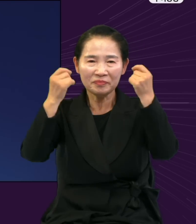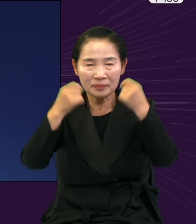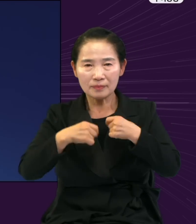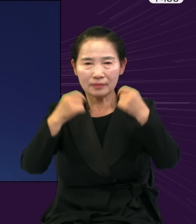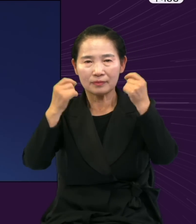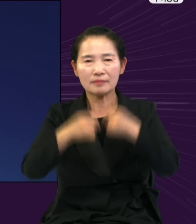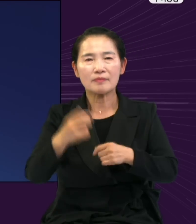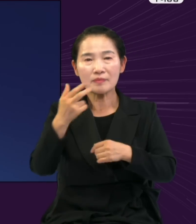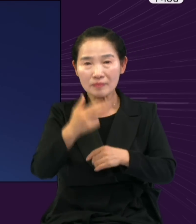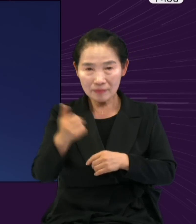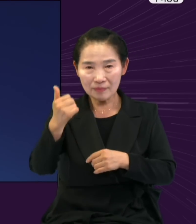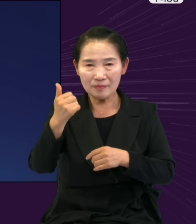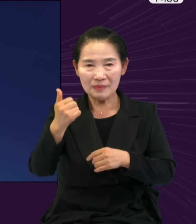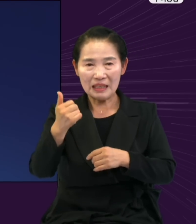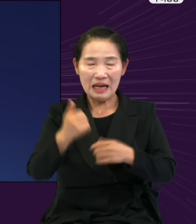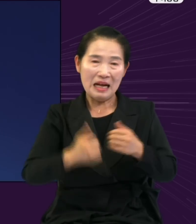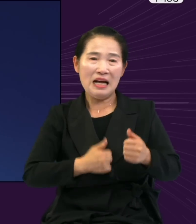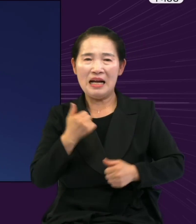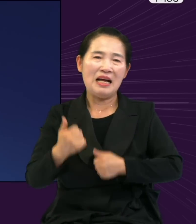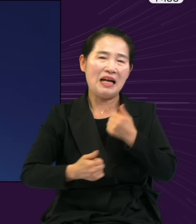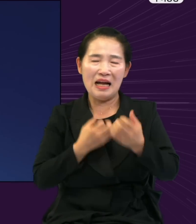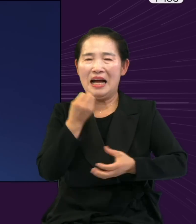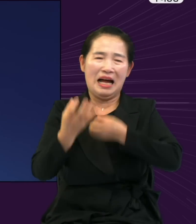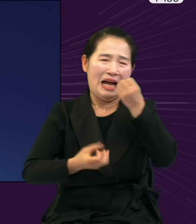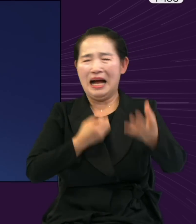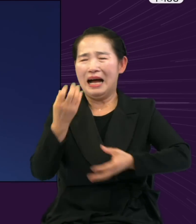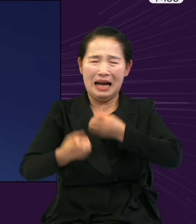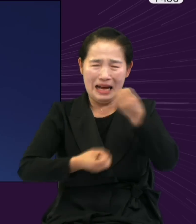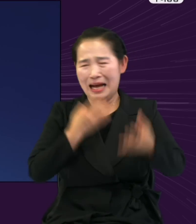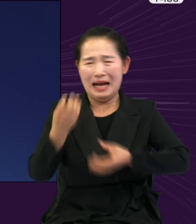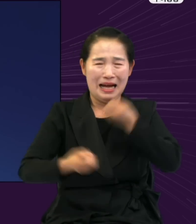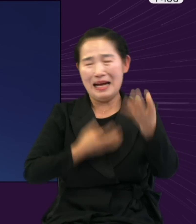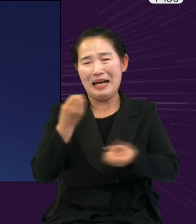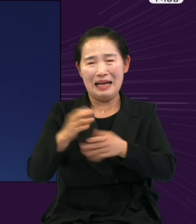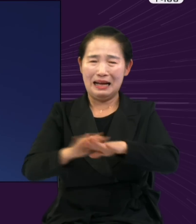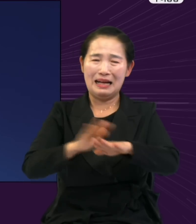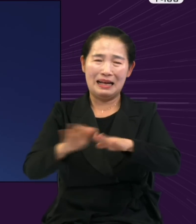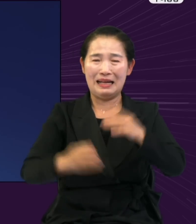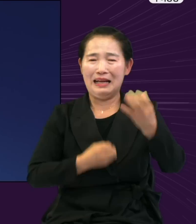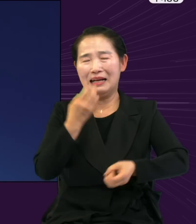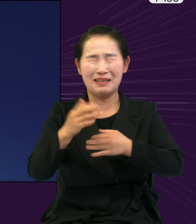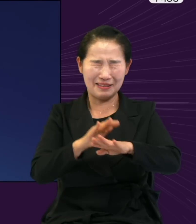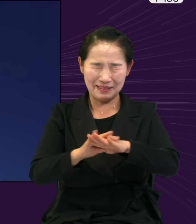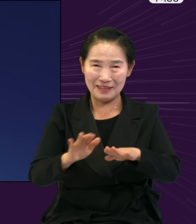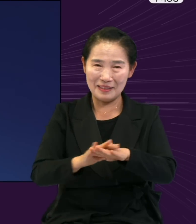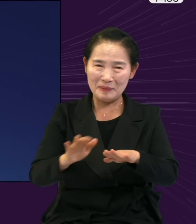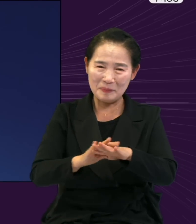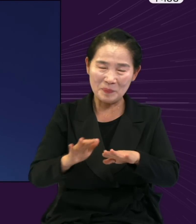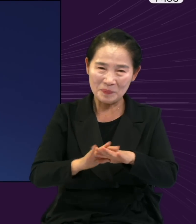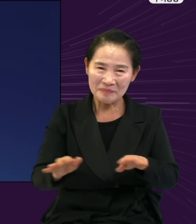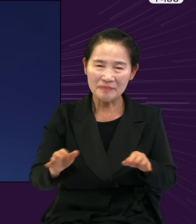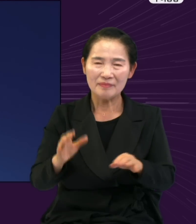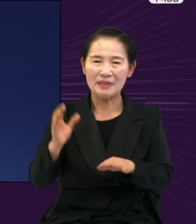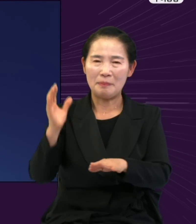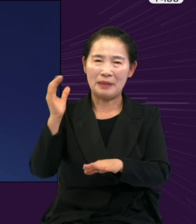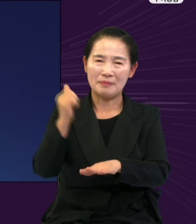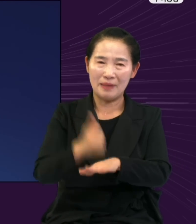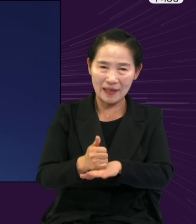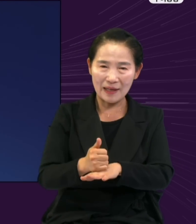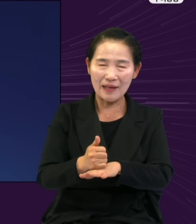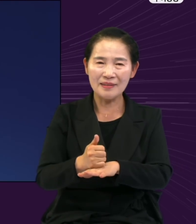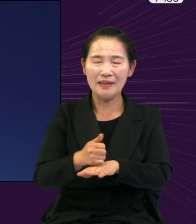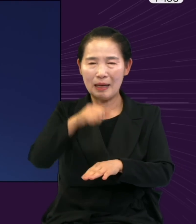엄청나게 화를 풀어내는 시간을 가졌어요. 그리고 맨 마지막에 저희가 파송받아 나가던